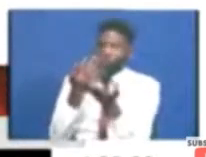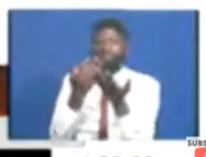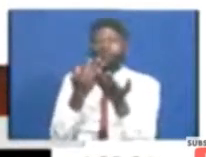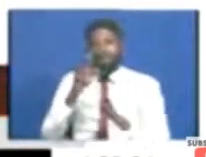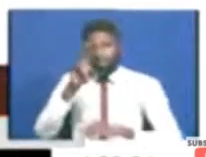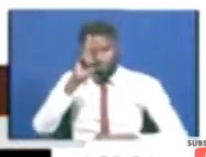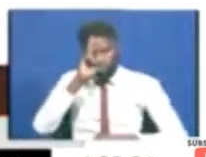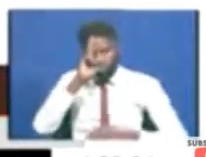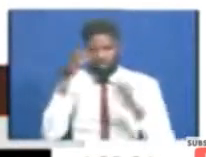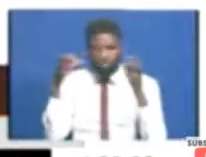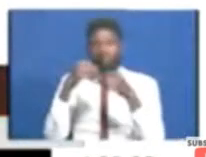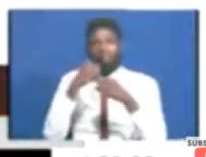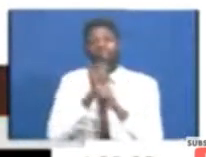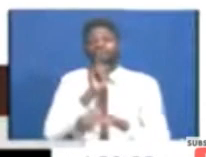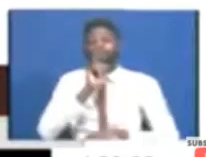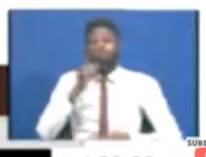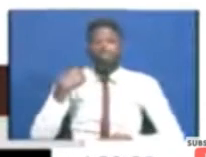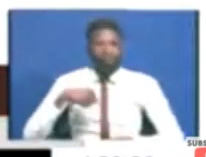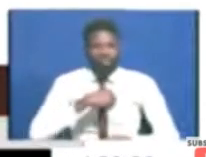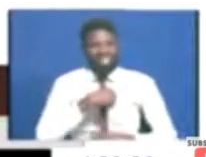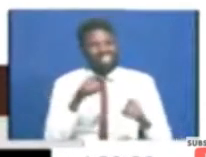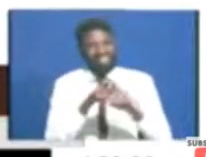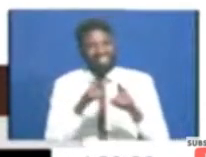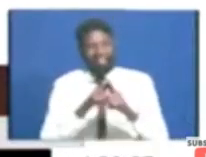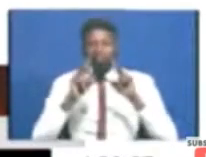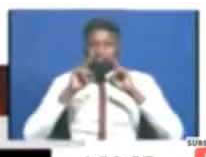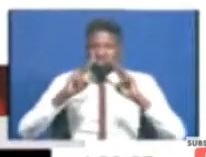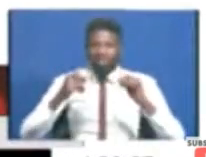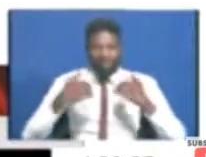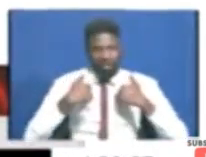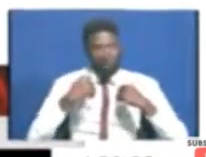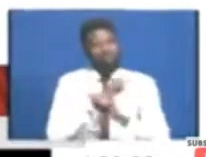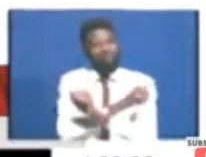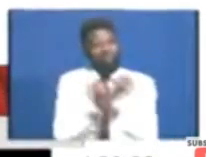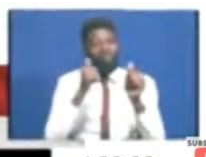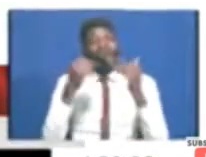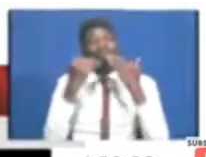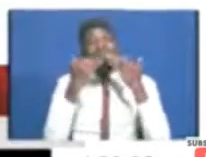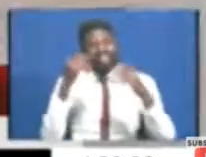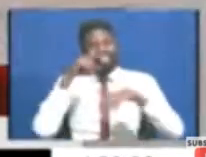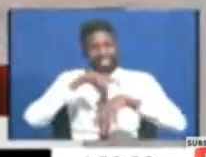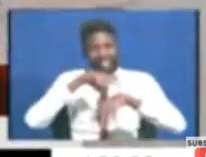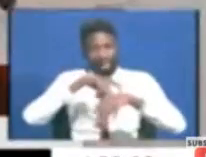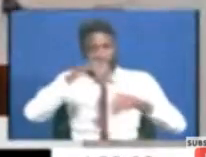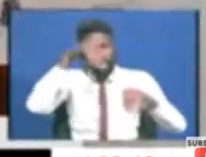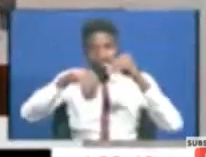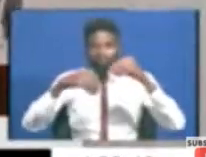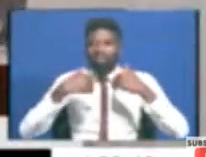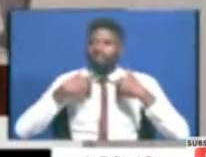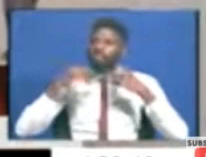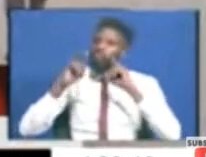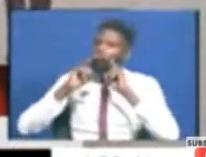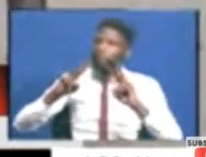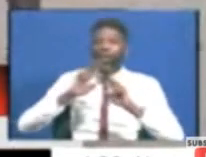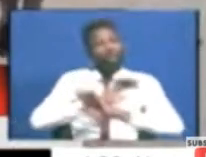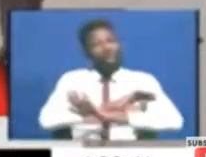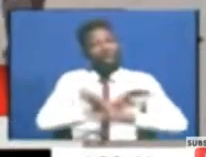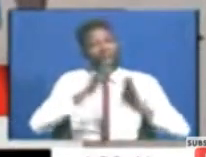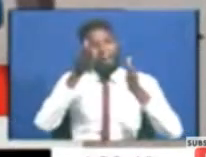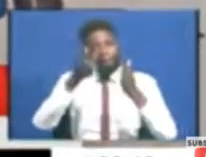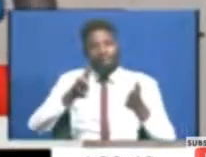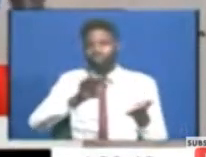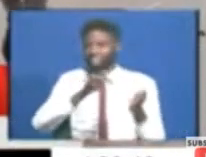kuhakikisha kwamba tunazingatia na kuweka amani ya kutosha. Nashukuru wakati wote wa uchaguzi kulikuwa na amani. Hakuna mtu alipoteza maisha yake.